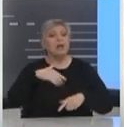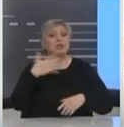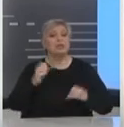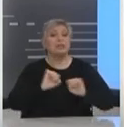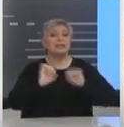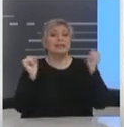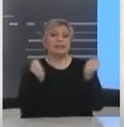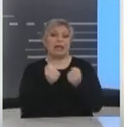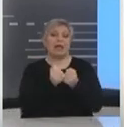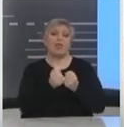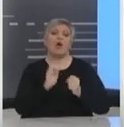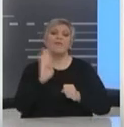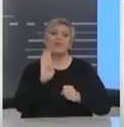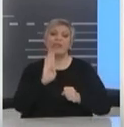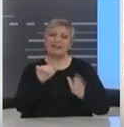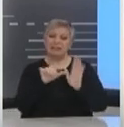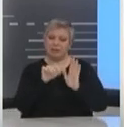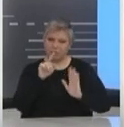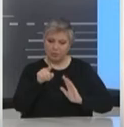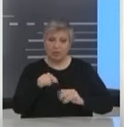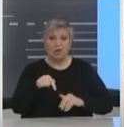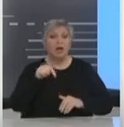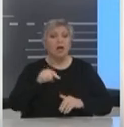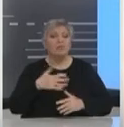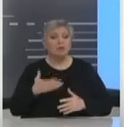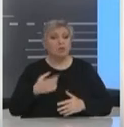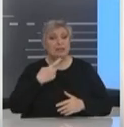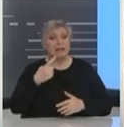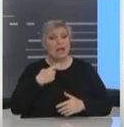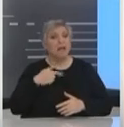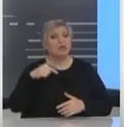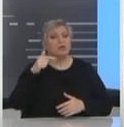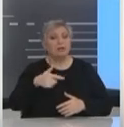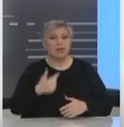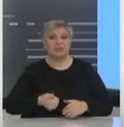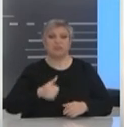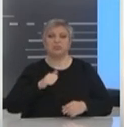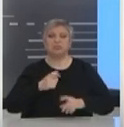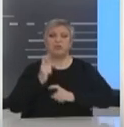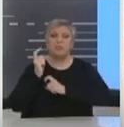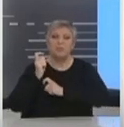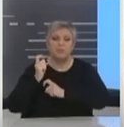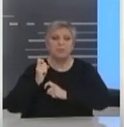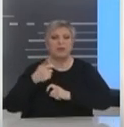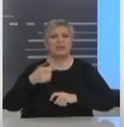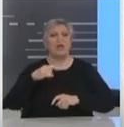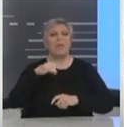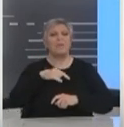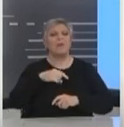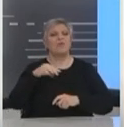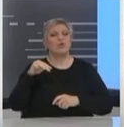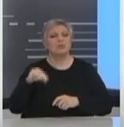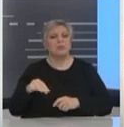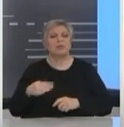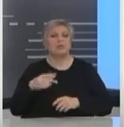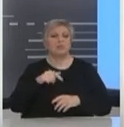είπε: παλιότερα οι Τούρκοι Μπέιδες, οι Σέρβοι και οι Έλληνες Κομιτατζίδες, ο πλαρχηγοί Παυλομελάδες και καπετάν